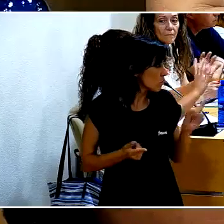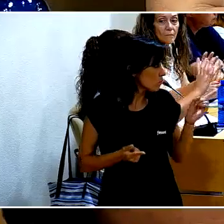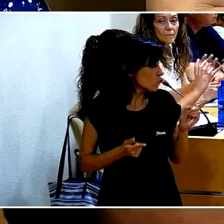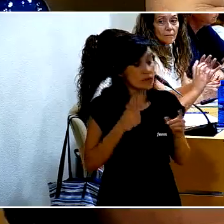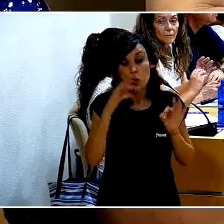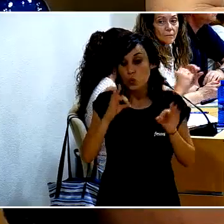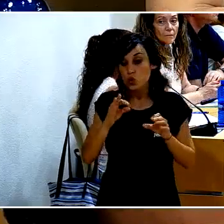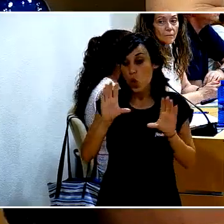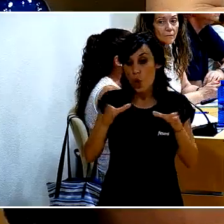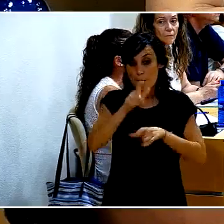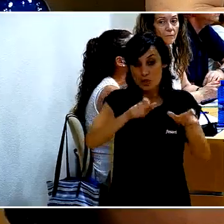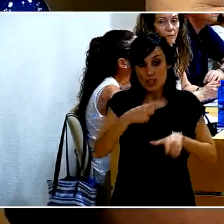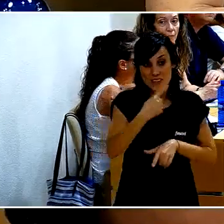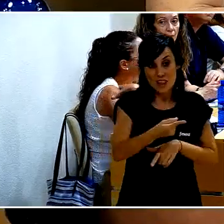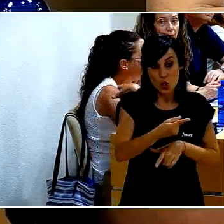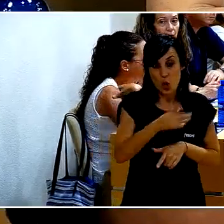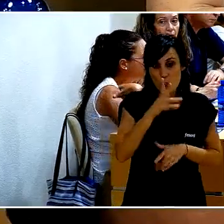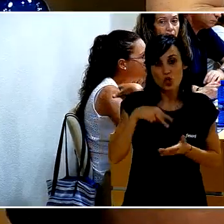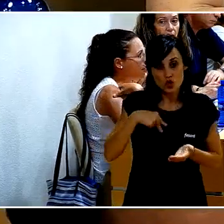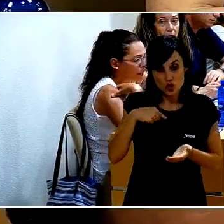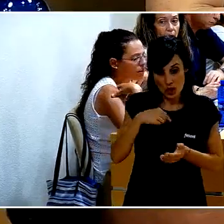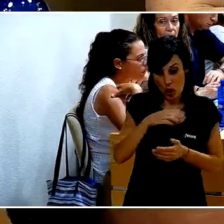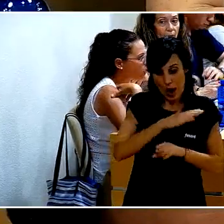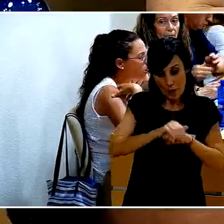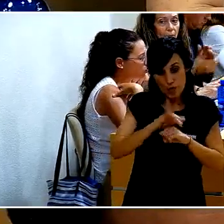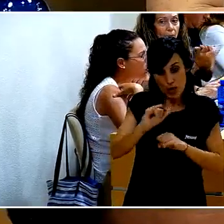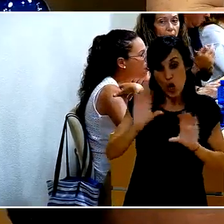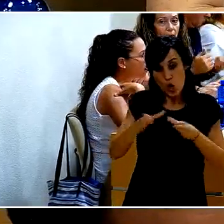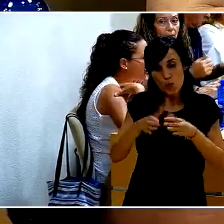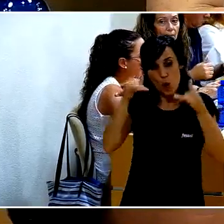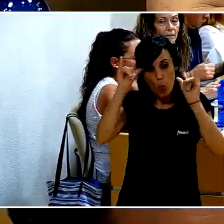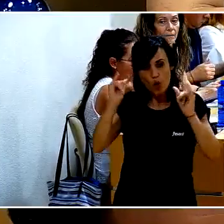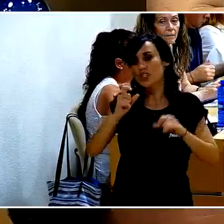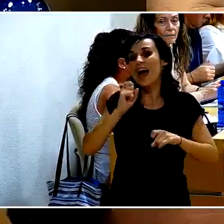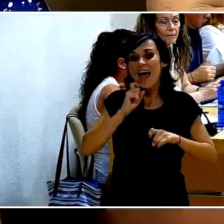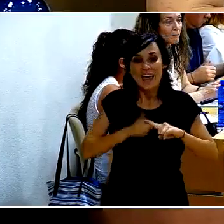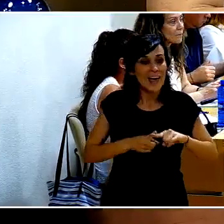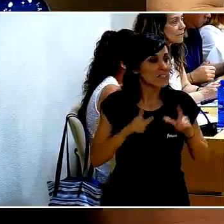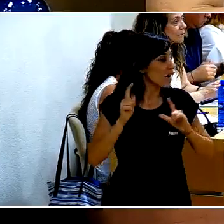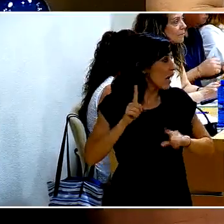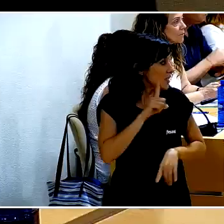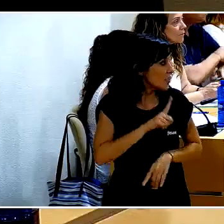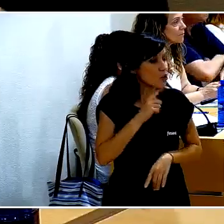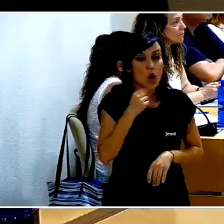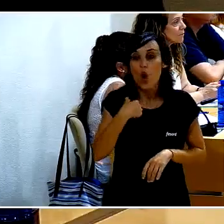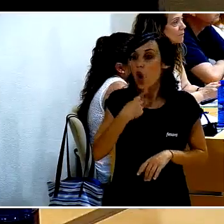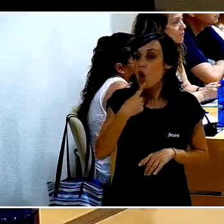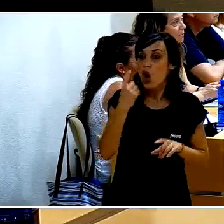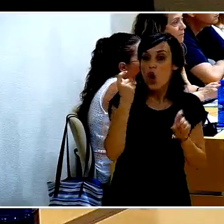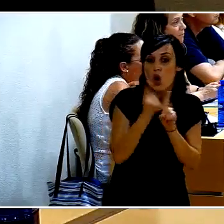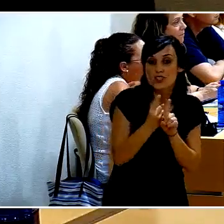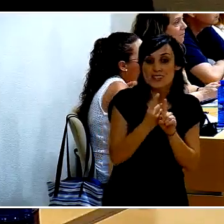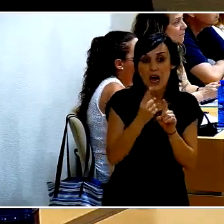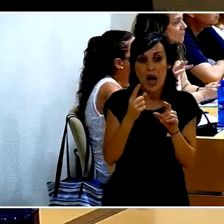persones que van ahir, jo te puc assegurar jo, perquè tinc amics en penyes de bous que són gais, no, lesbianes i de totes... Les de bous, he dit, uns claro, joves que